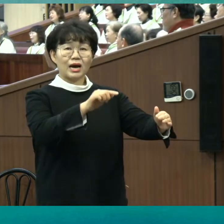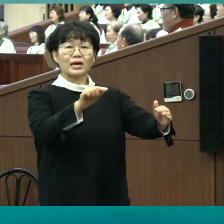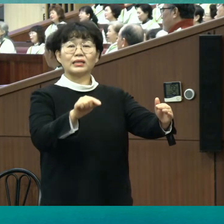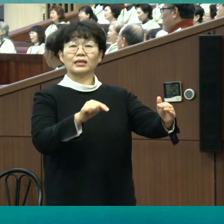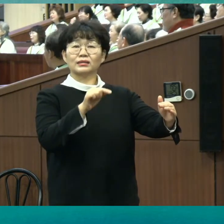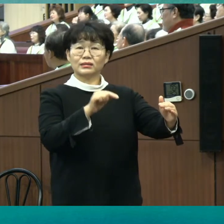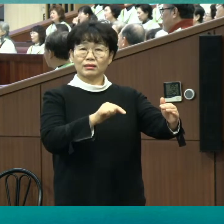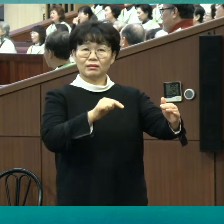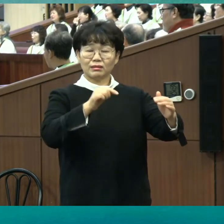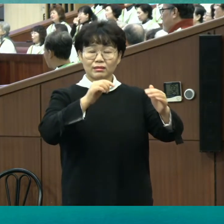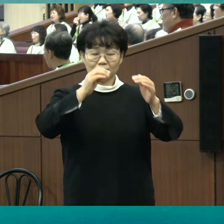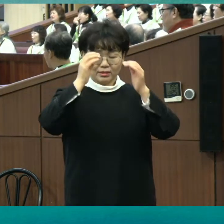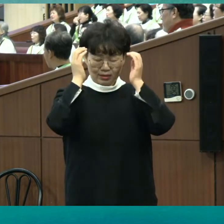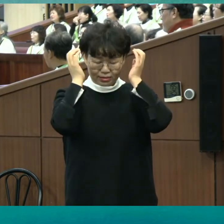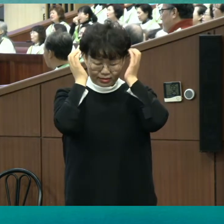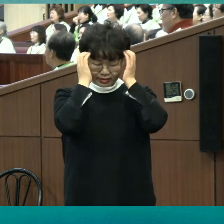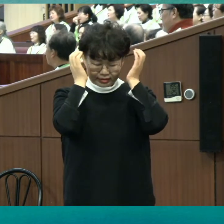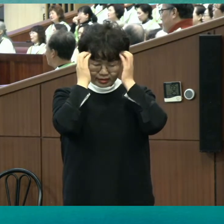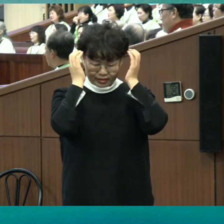세상에서